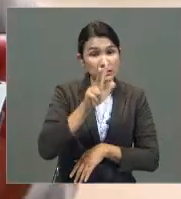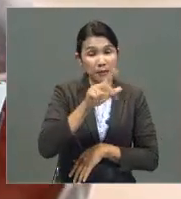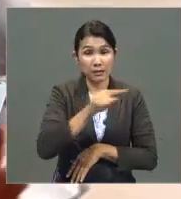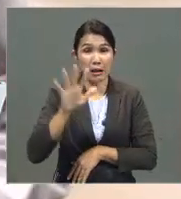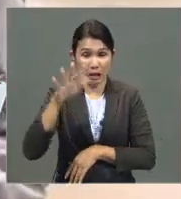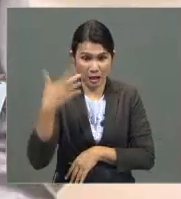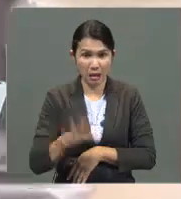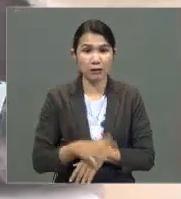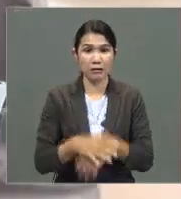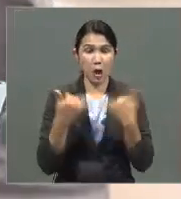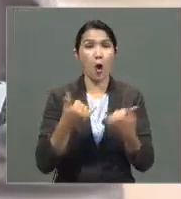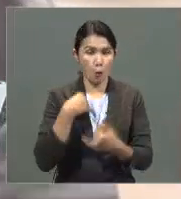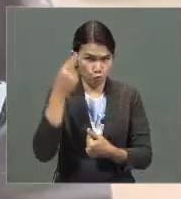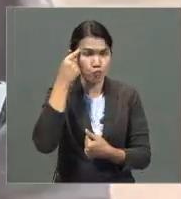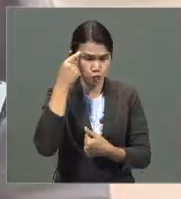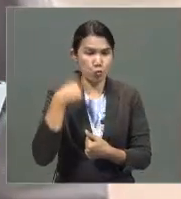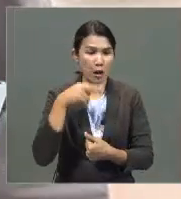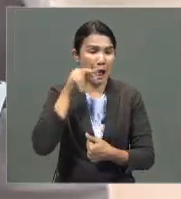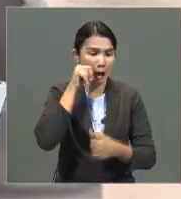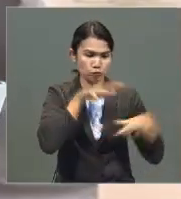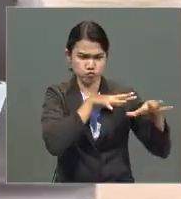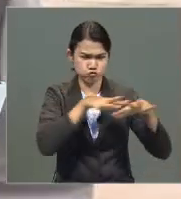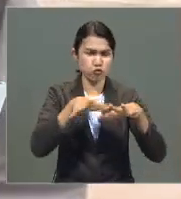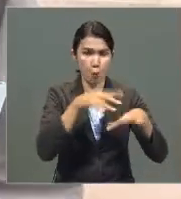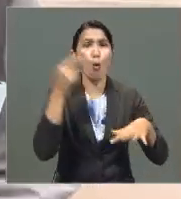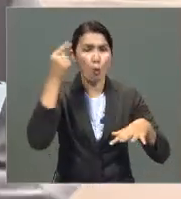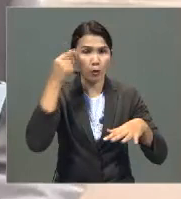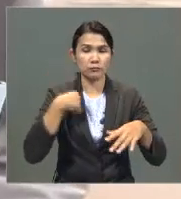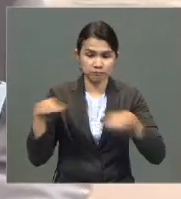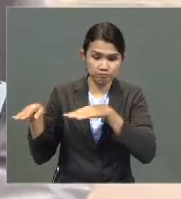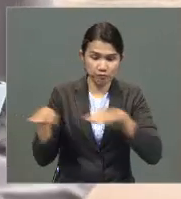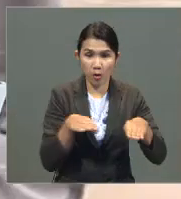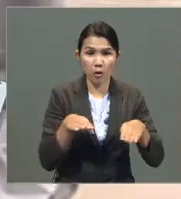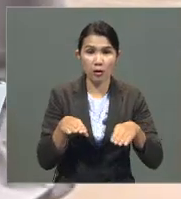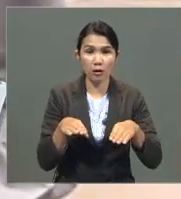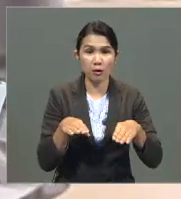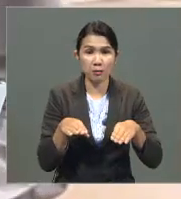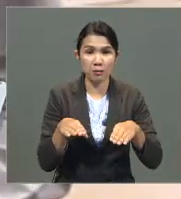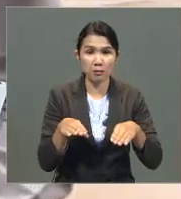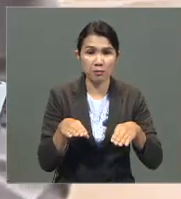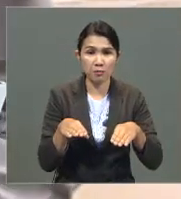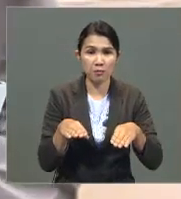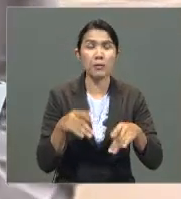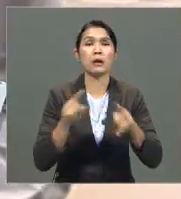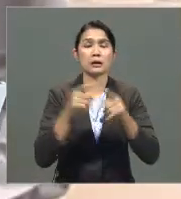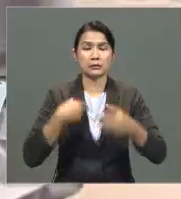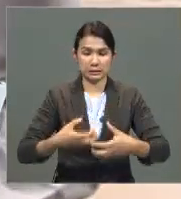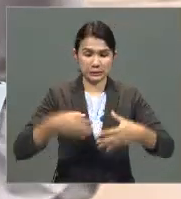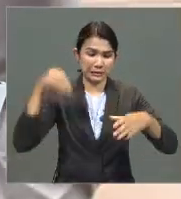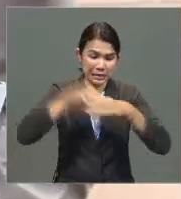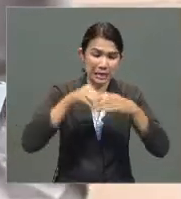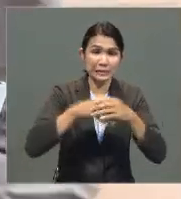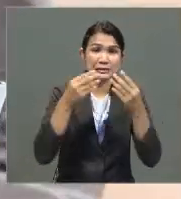ปริมาณน้ำที่มาพรุ่งนี้เนี่ยคนอาจจะมากตัวเราเองก็เตรียมพร้อมไม่กดจัดการกระสอบทราย